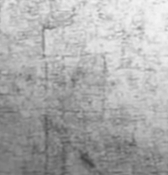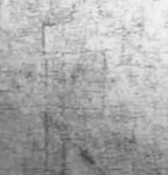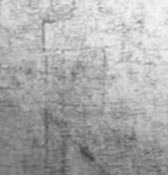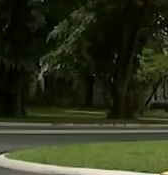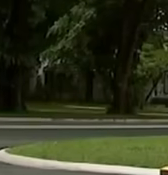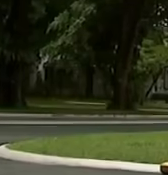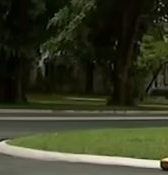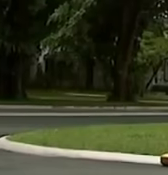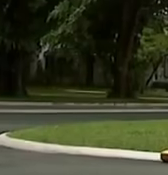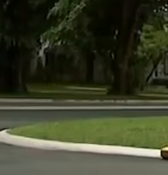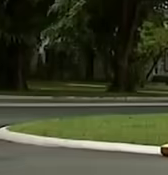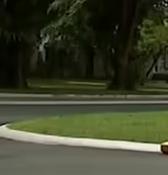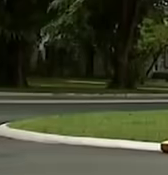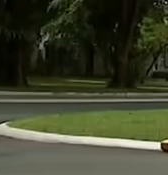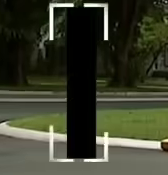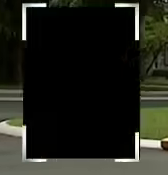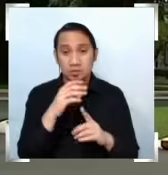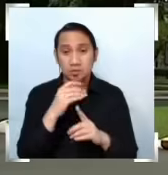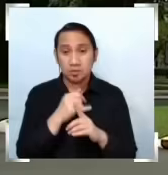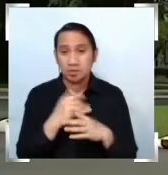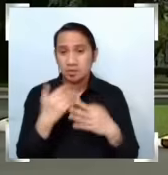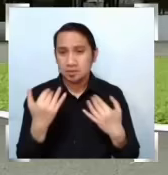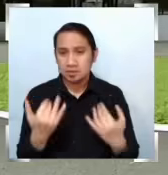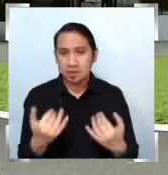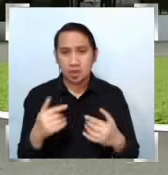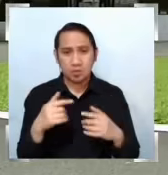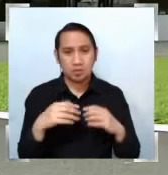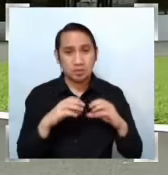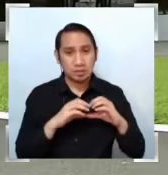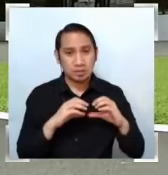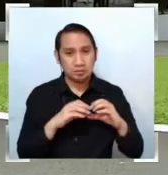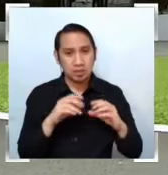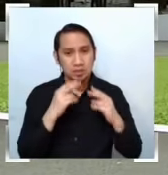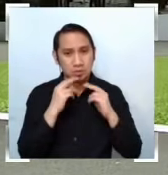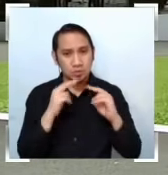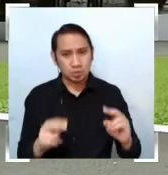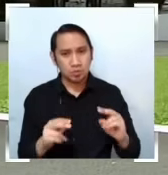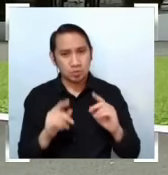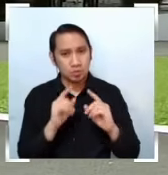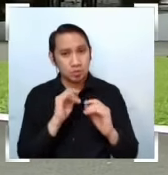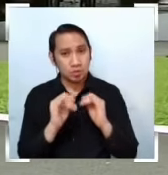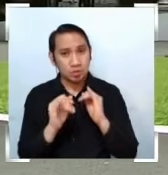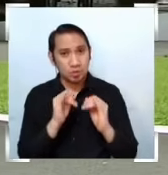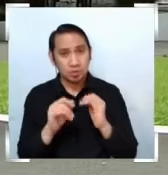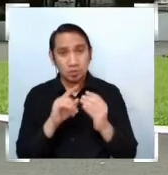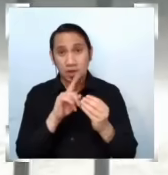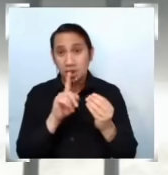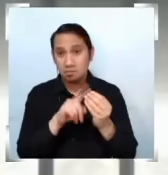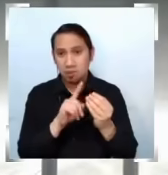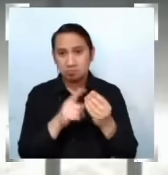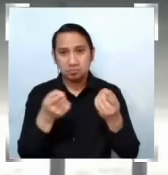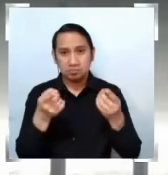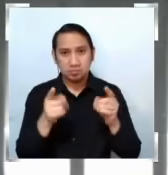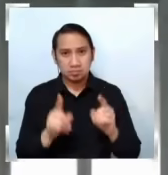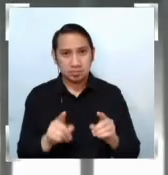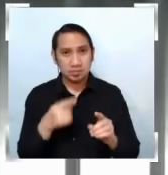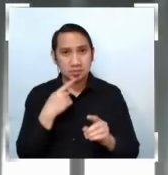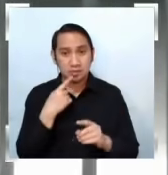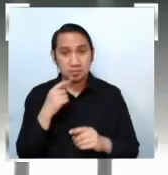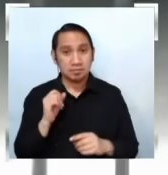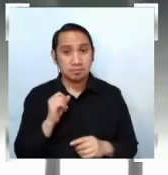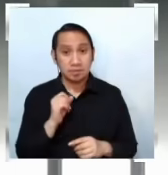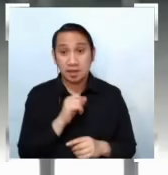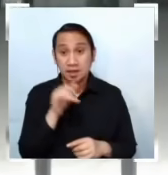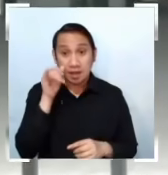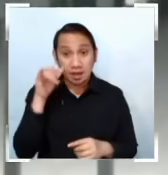nitong Hunyo. Sinusubukan pa ng GMA News na makuha ang panig ng Malacanang hinggil sa mga sinabi ni Ontiveros. Kahapon pinuntahan ng